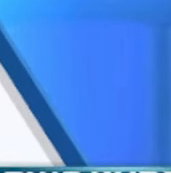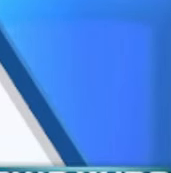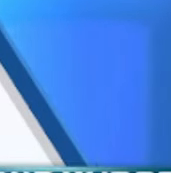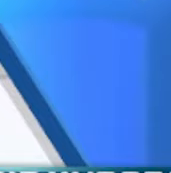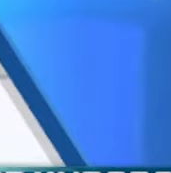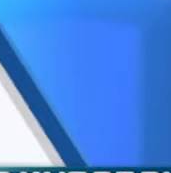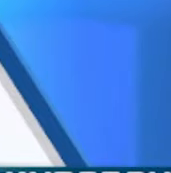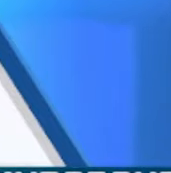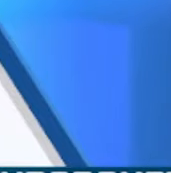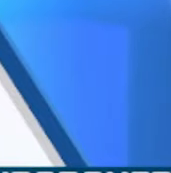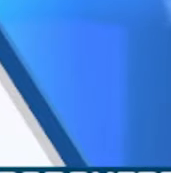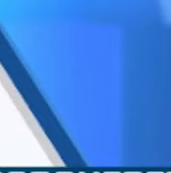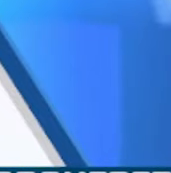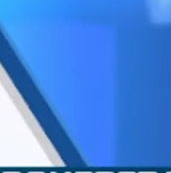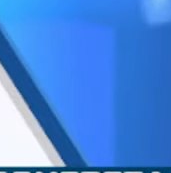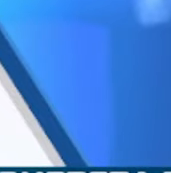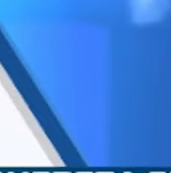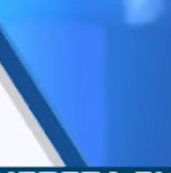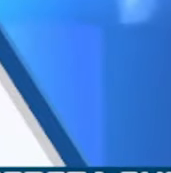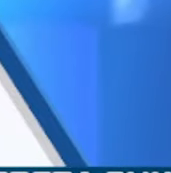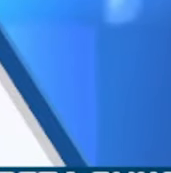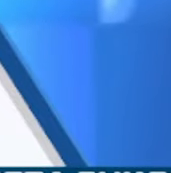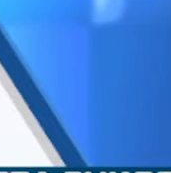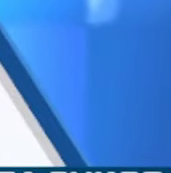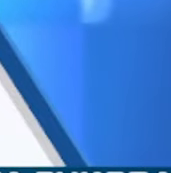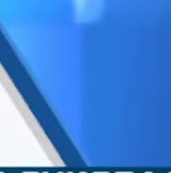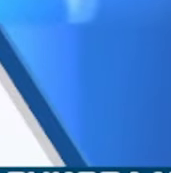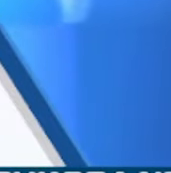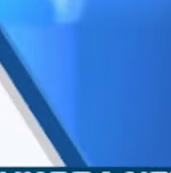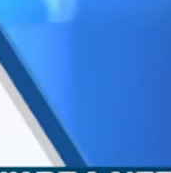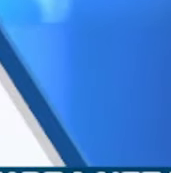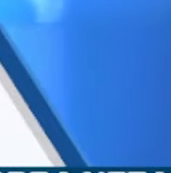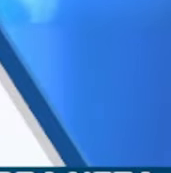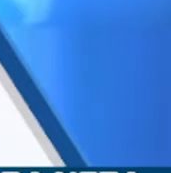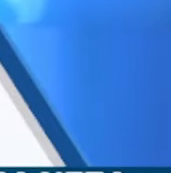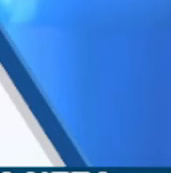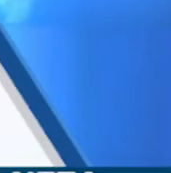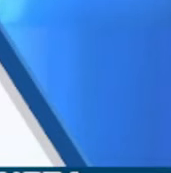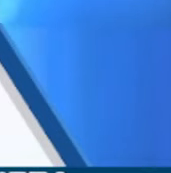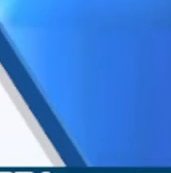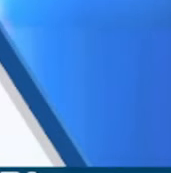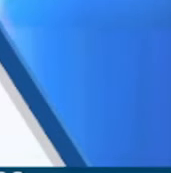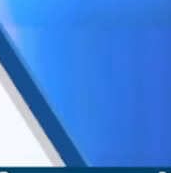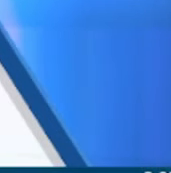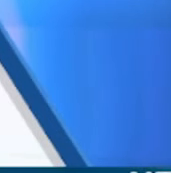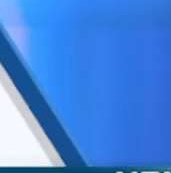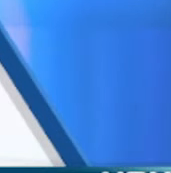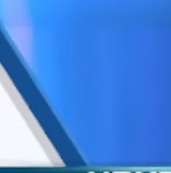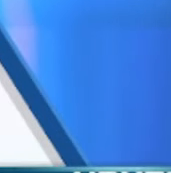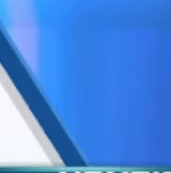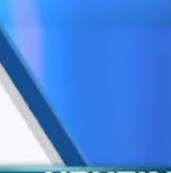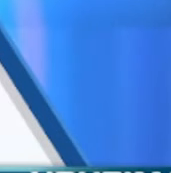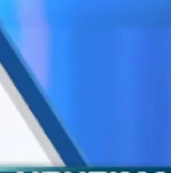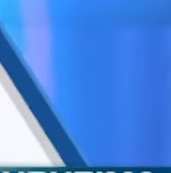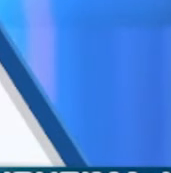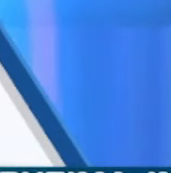ngingo. Yagize ati: zimwe mu mpamvu nsanga zishingiye ku mibereho ya buri munsi